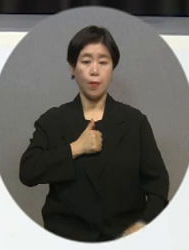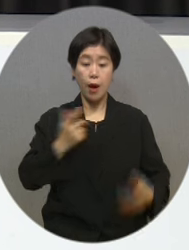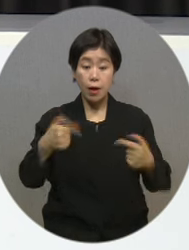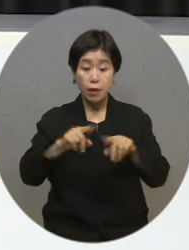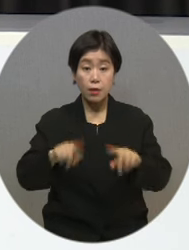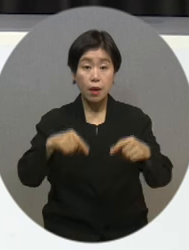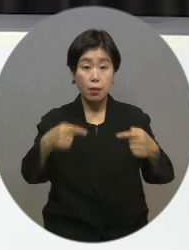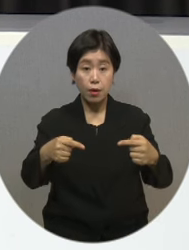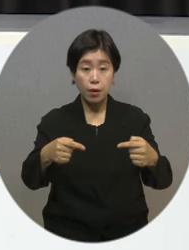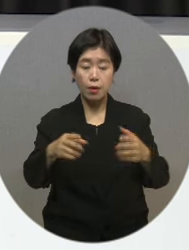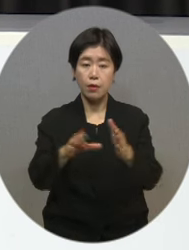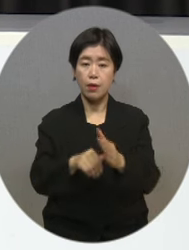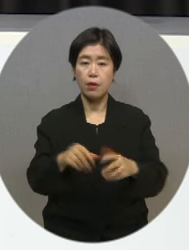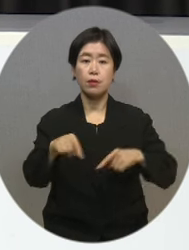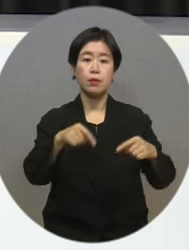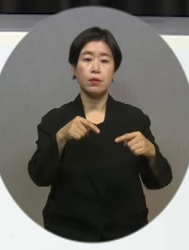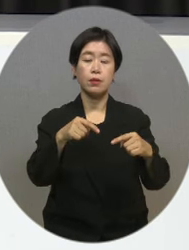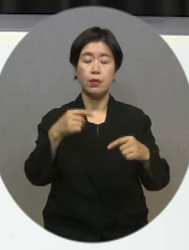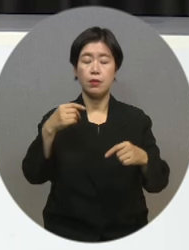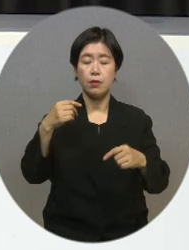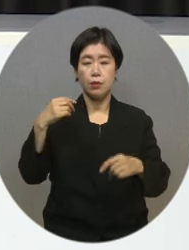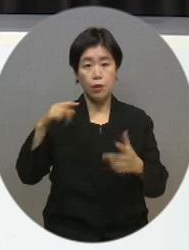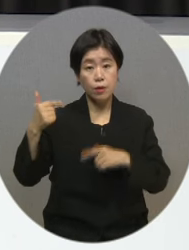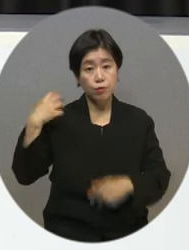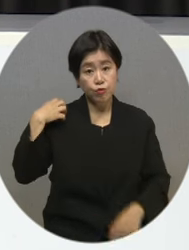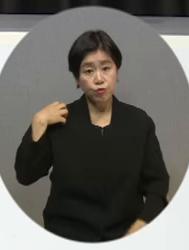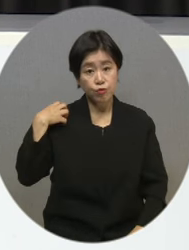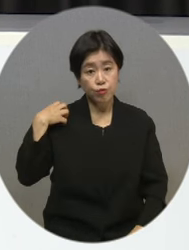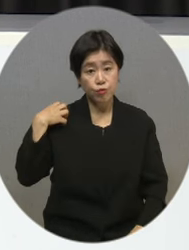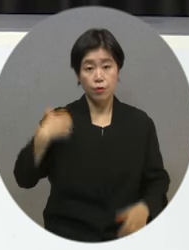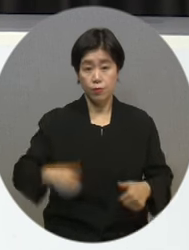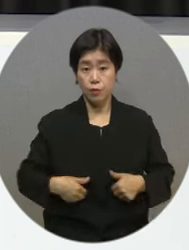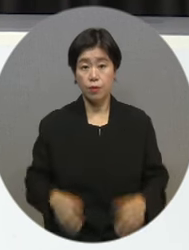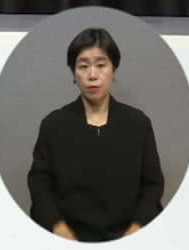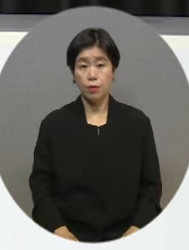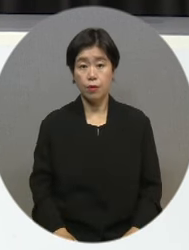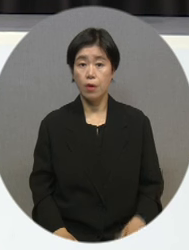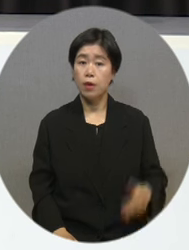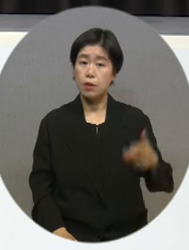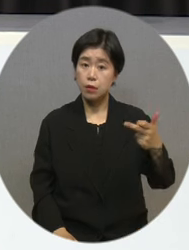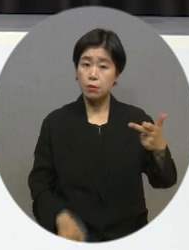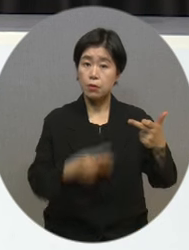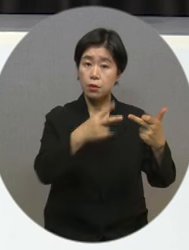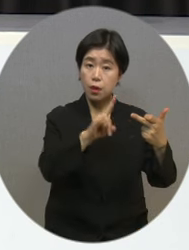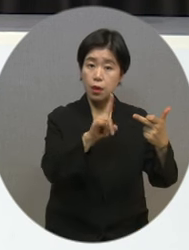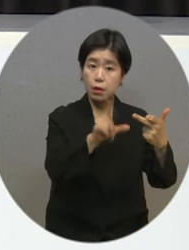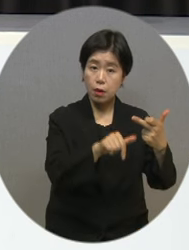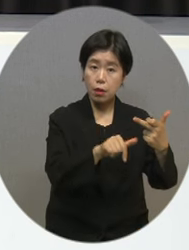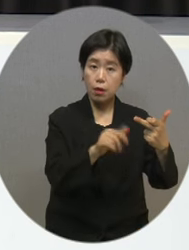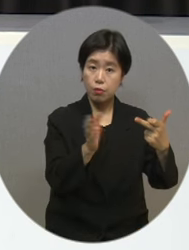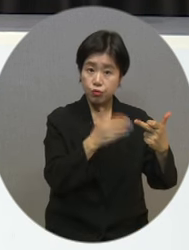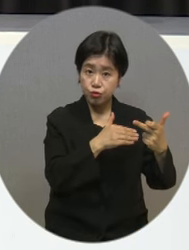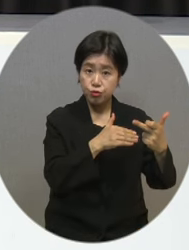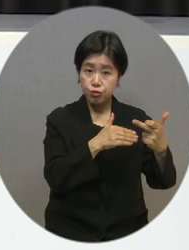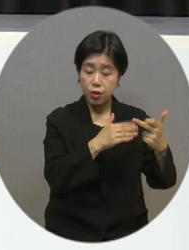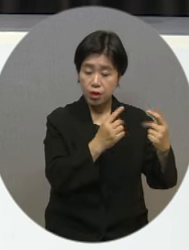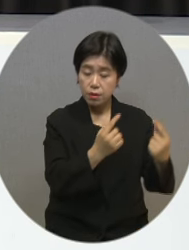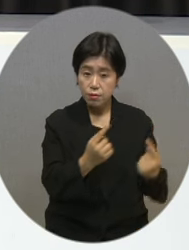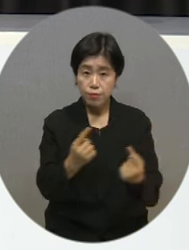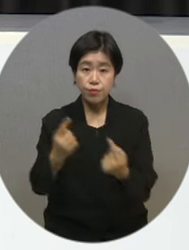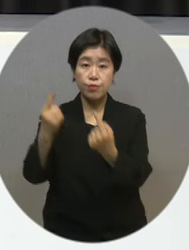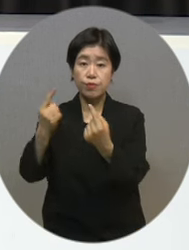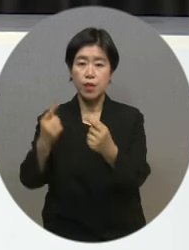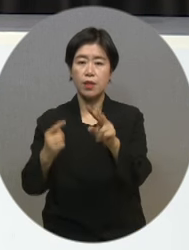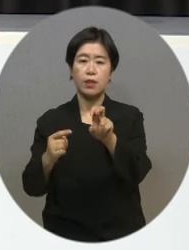되는 게 굉장히 많잖아요. 그러면서 17대 때부터 12%, 뭐 13% 이렇게 점점 증가한